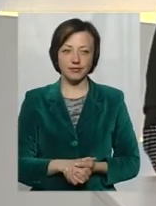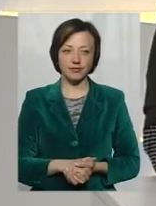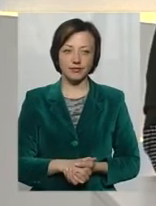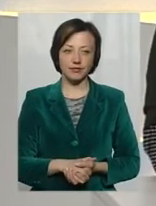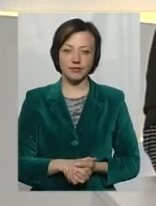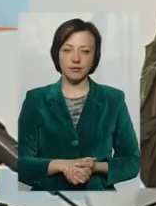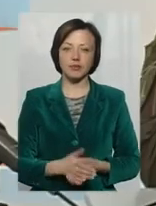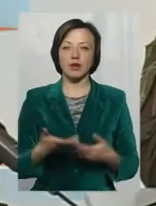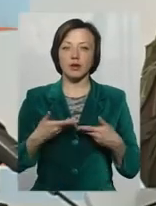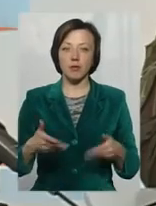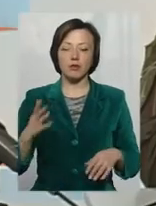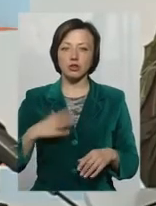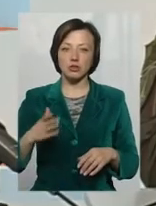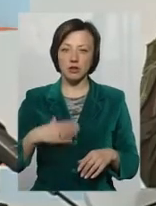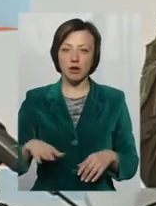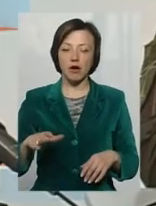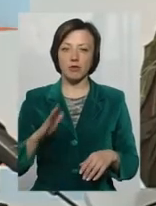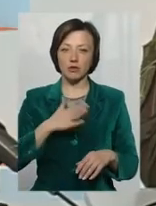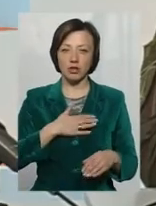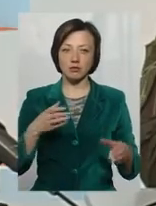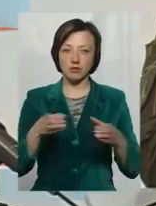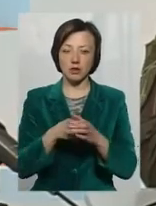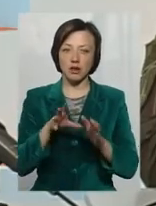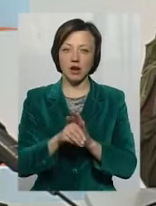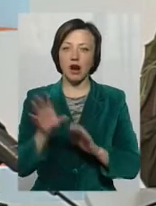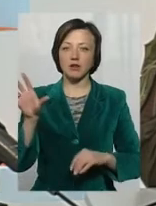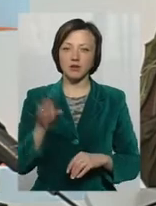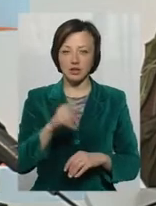Ми чекаємо в лавах нашої бригади всіх, як я вже говорив,